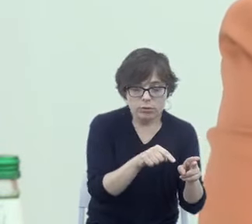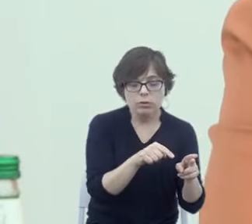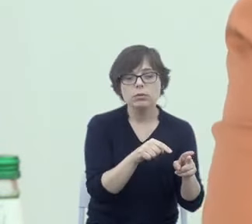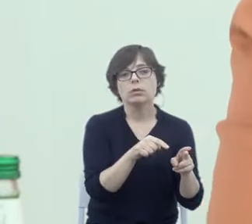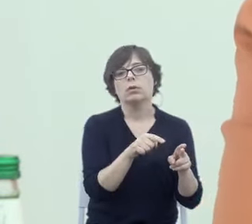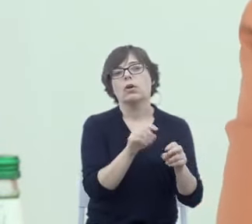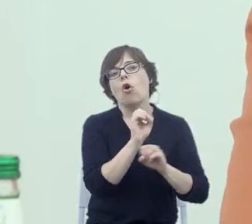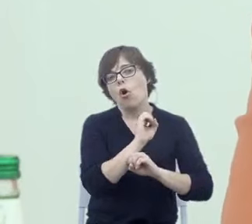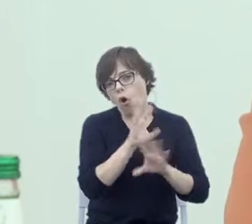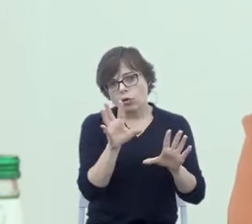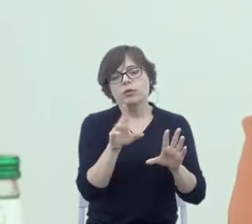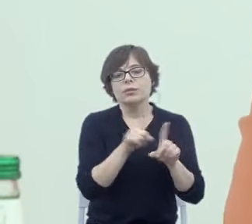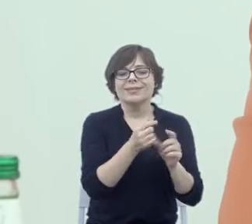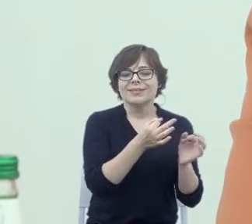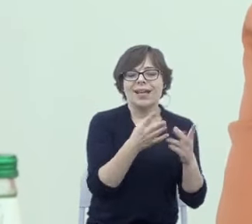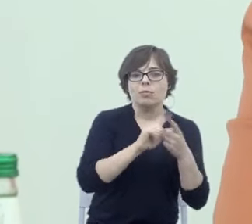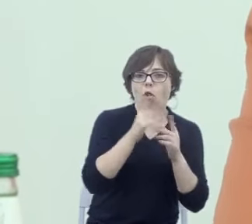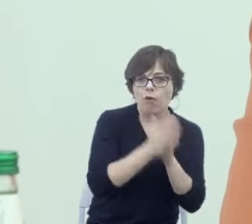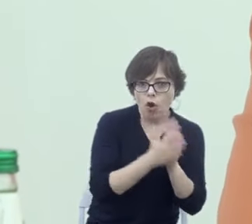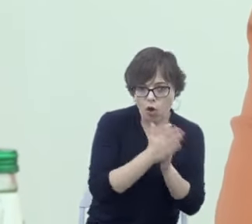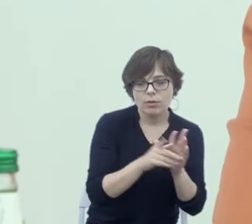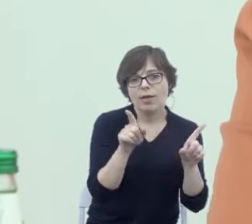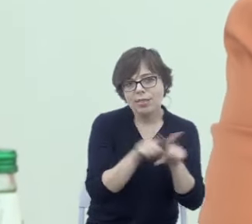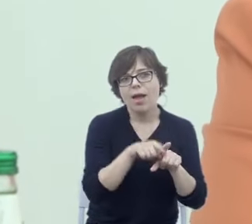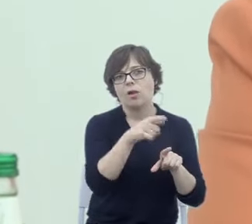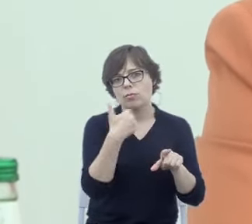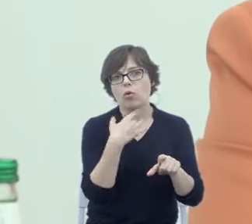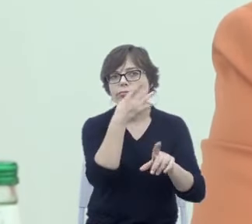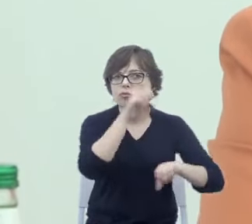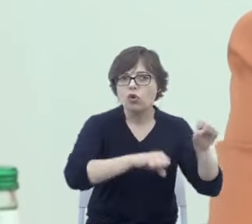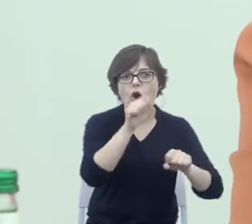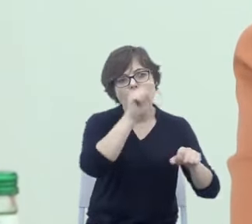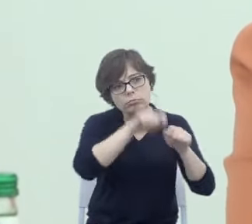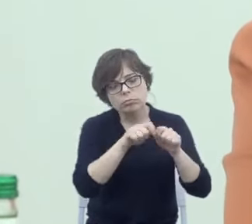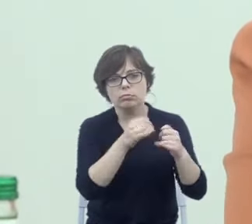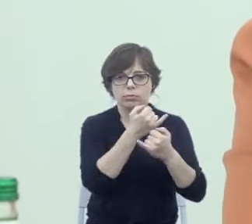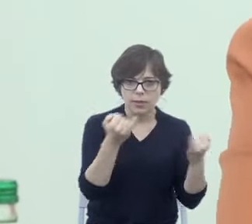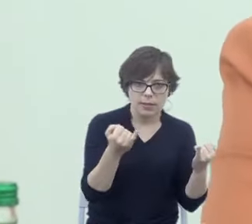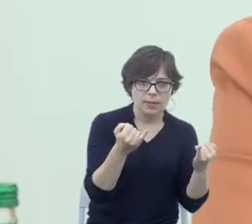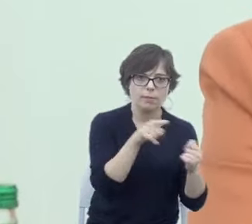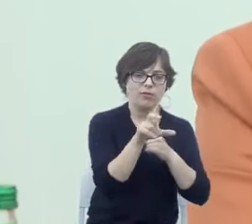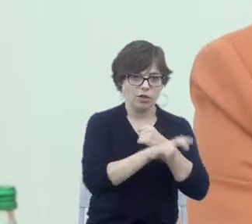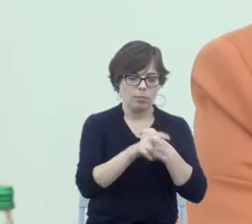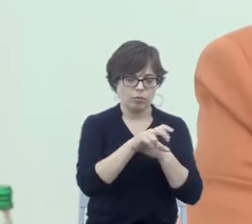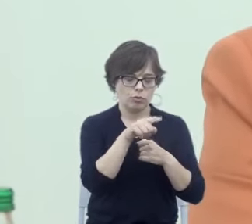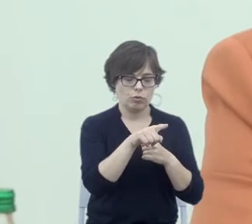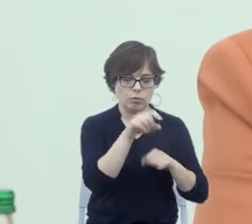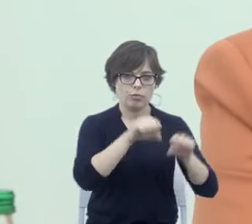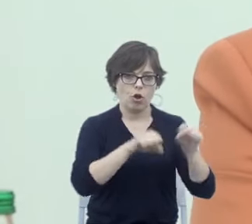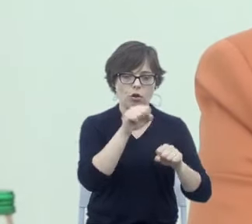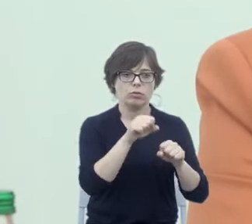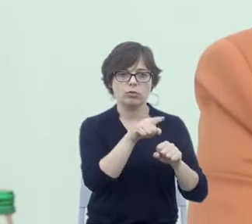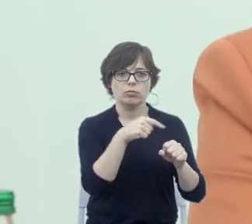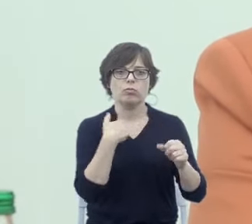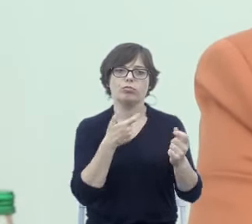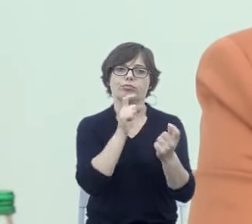oczywiście stricte zaraz powojenny, w którym też następują rozliczenia na zasadzie procesów sierpniowych wymierzonych w osoby,